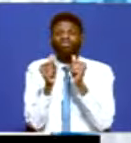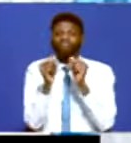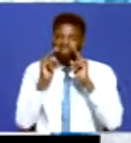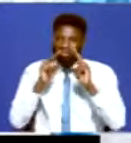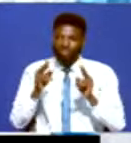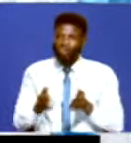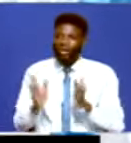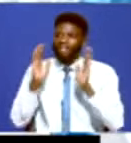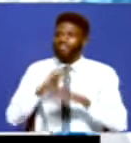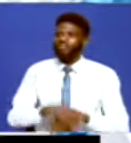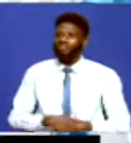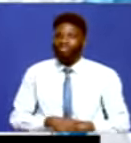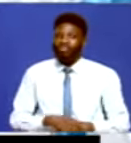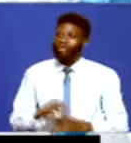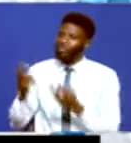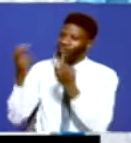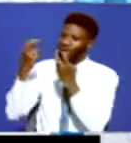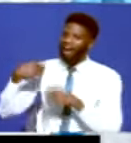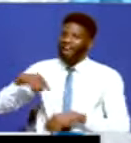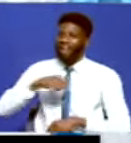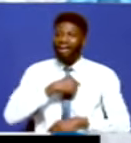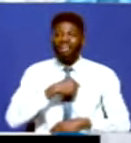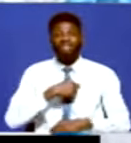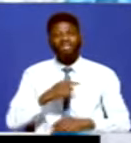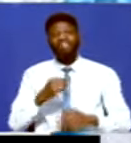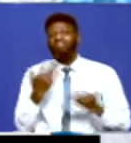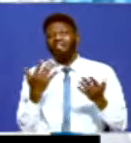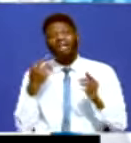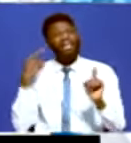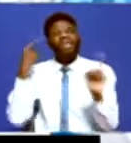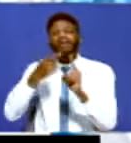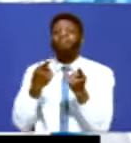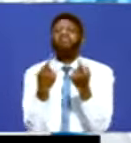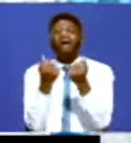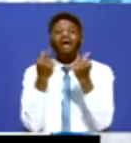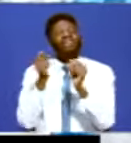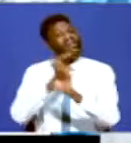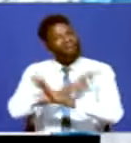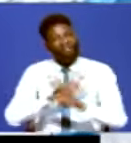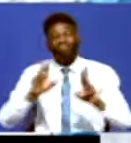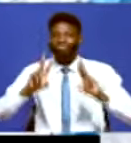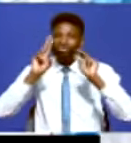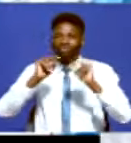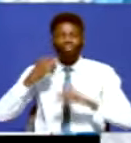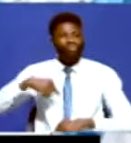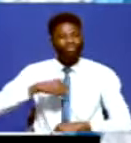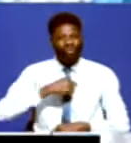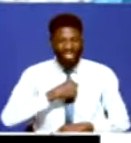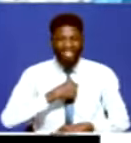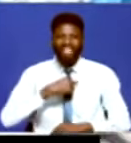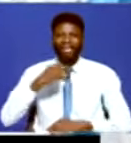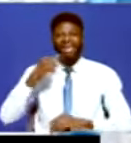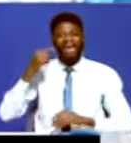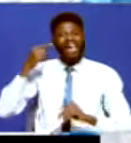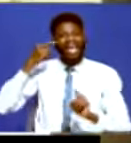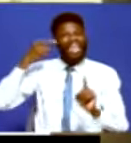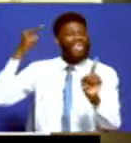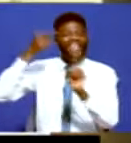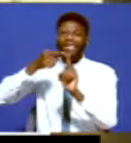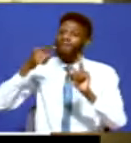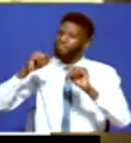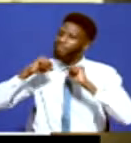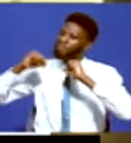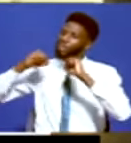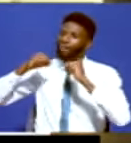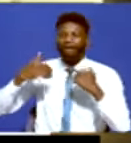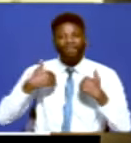tulikuwa tunafukuzana hatuna pesa. We have bigger ideas to deal with. Those are the things that are small.